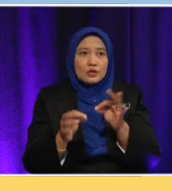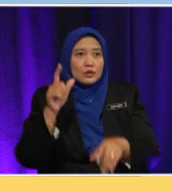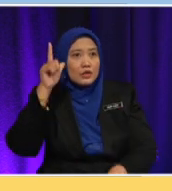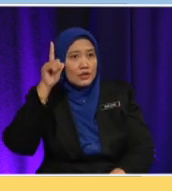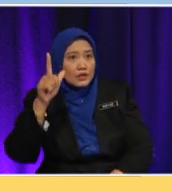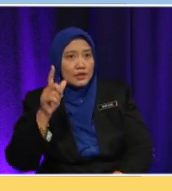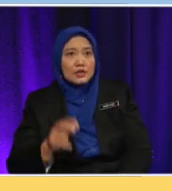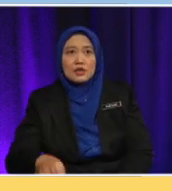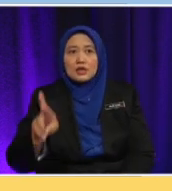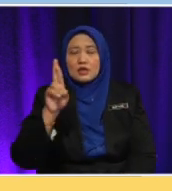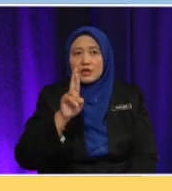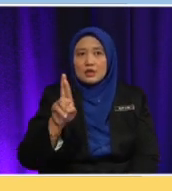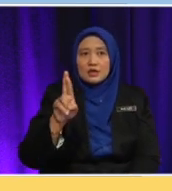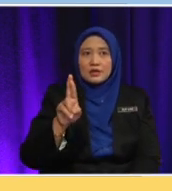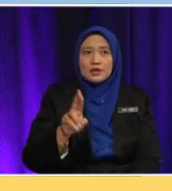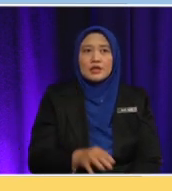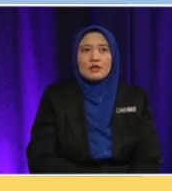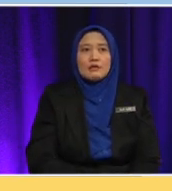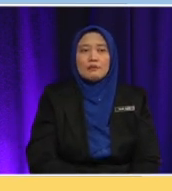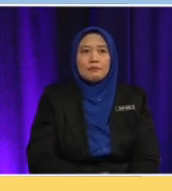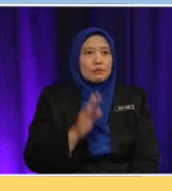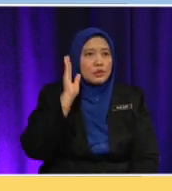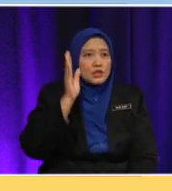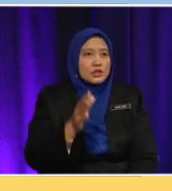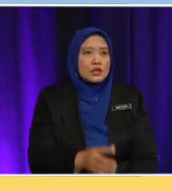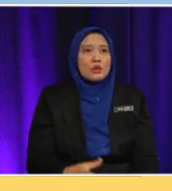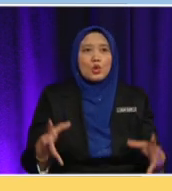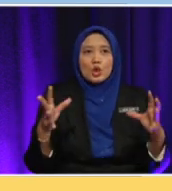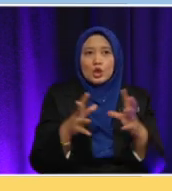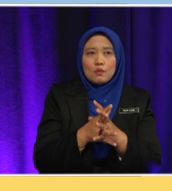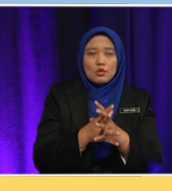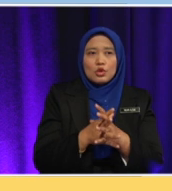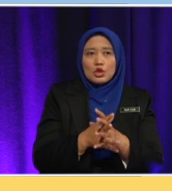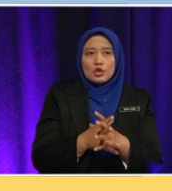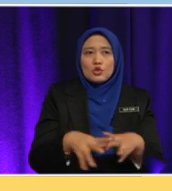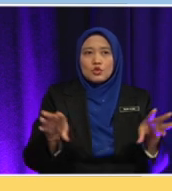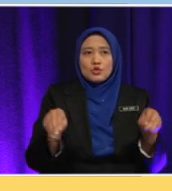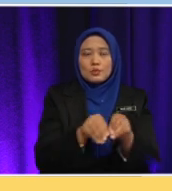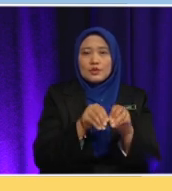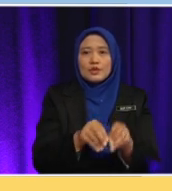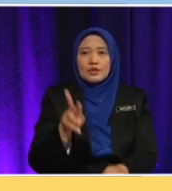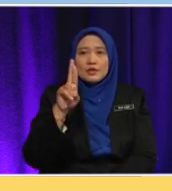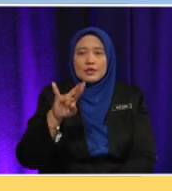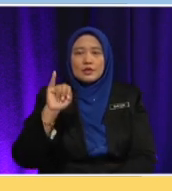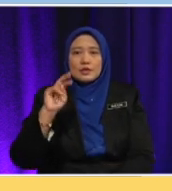jumlah rintangan LG adalah berdasarkan ini ini adalah Lita setara